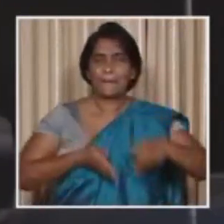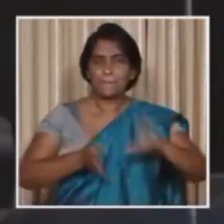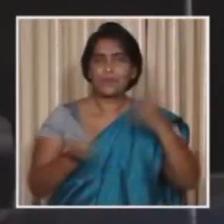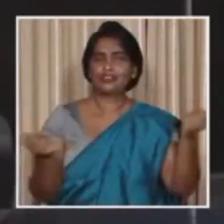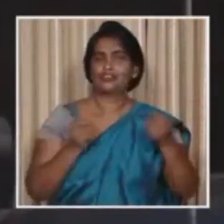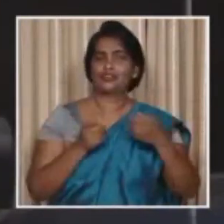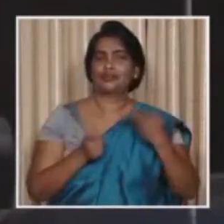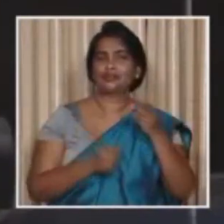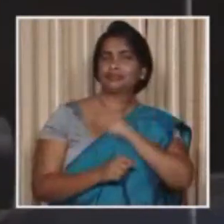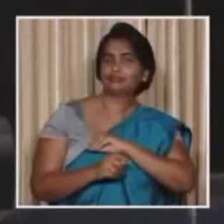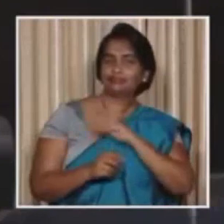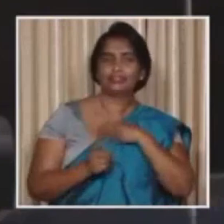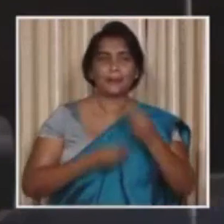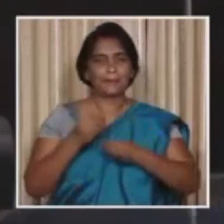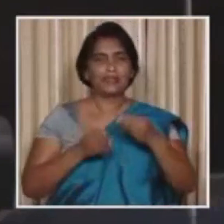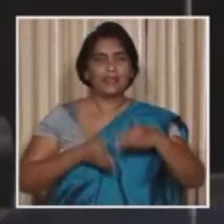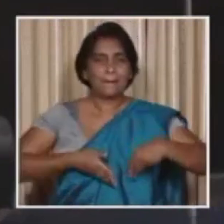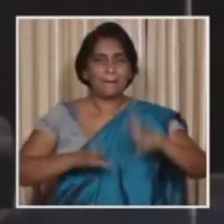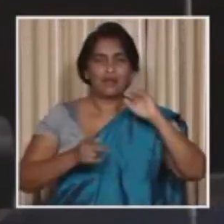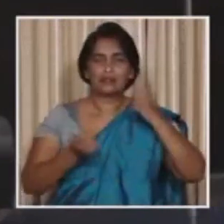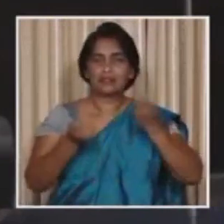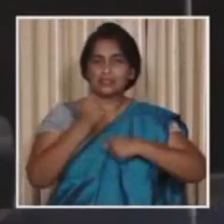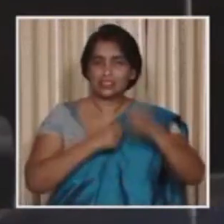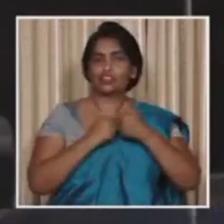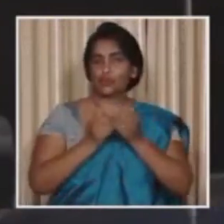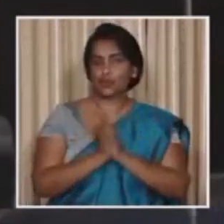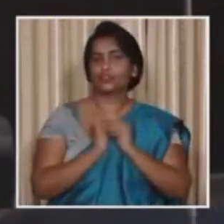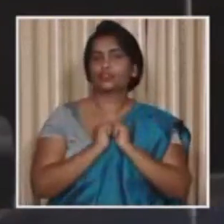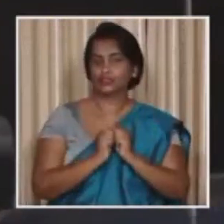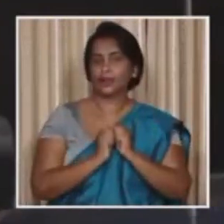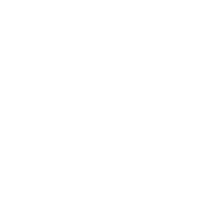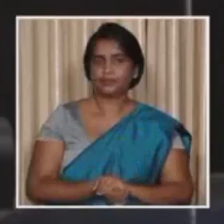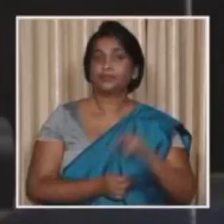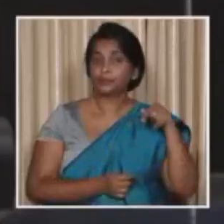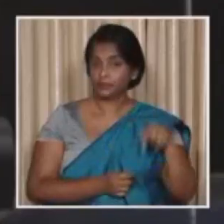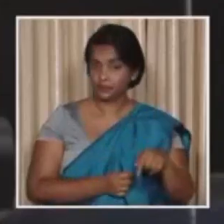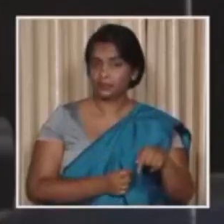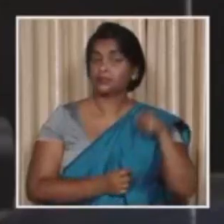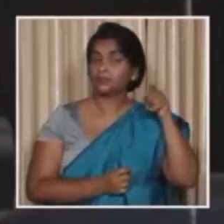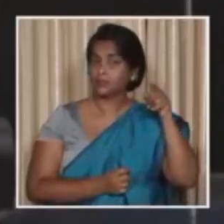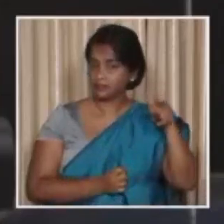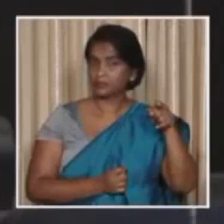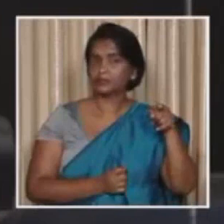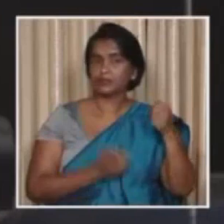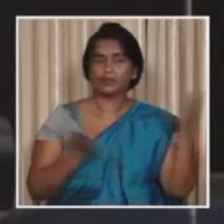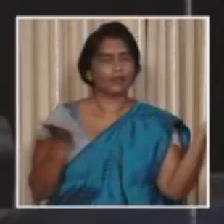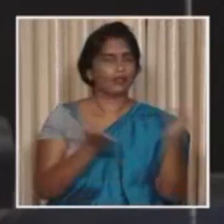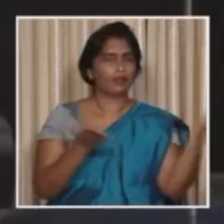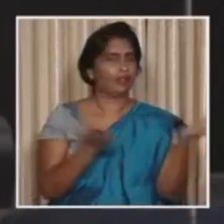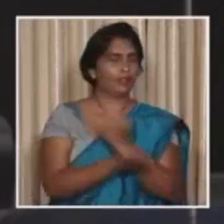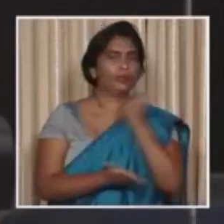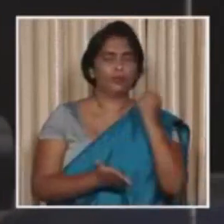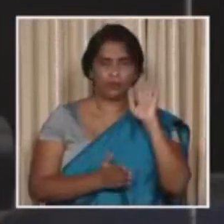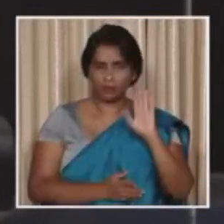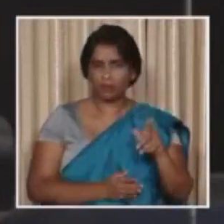තමන්ගේ ආර්ථිකය මේ වැටලා තියෙන අවස්ථාවේ දිනු කරගන්න ස්වයං රැකියා ව්‍යාපාර කරගෙන යනවා ඔබතුමා ඒක සුද්ධ කරලා අයින් කරන්න